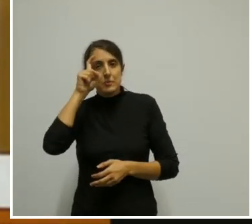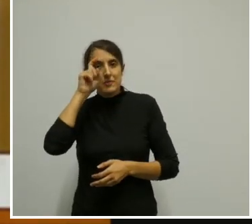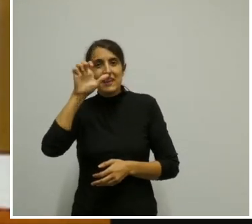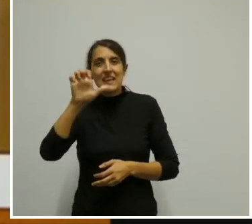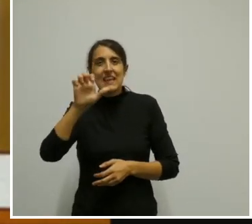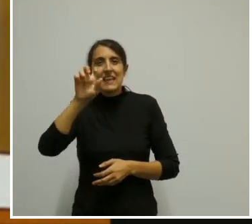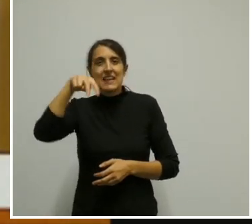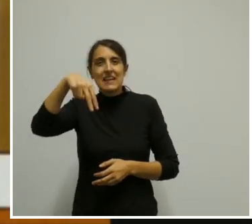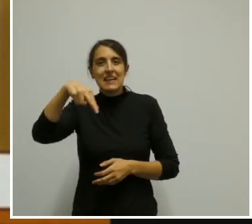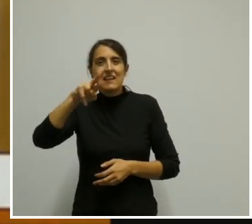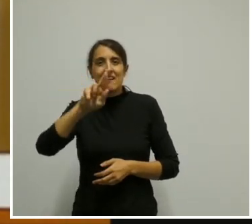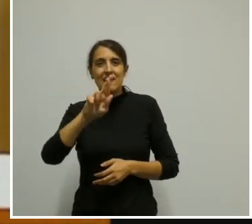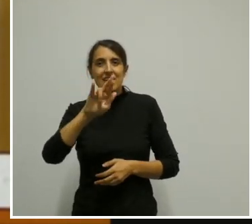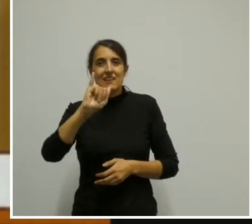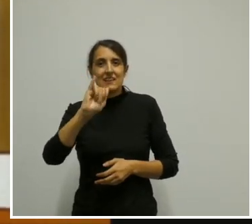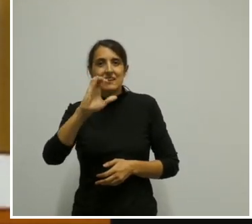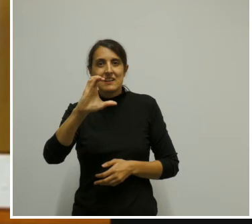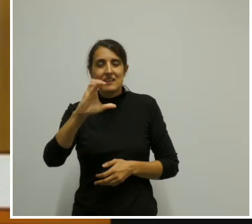Enric?